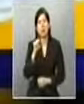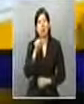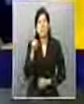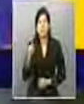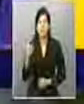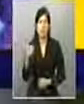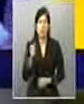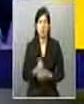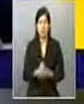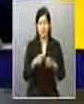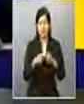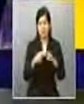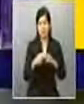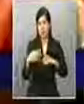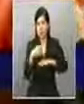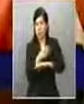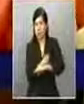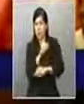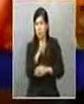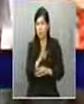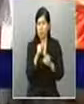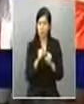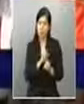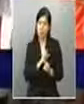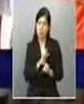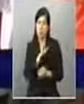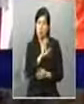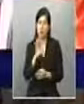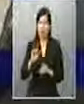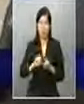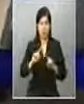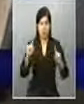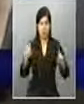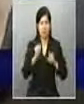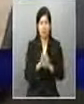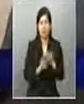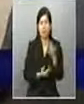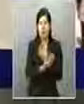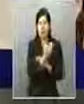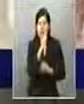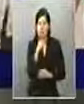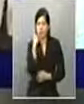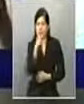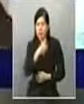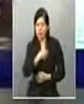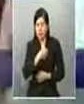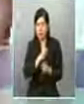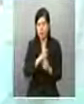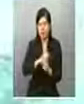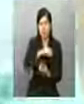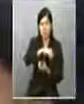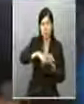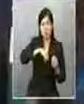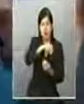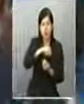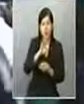การเมืองและวัฒนธรรมที่แตกต่างกันในแต่ละท้องถิ่นจึงเป็นโอกาสสำหรับผู้ที่อยากเข้าไปเจาะตลาดปักธงธุรกิจในอินเดียโดยเฉพ